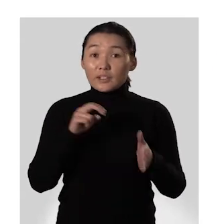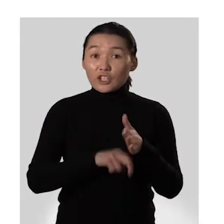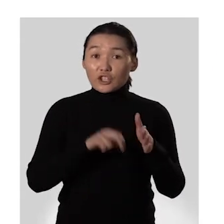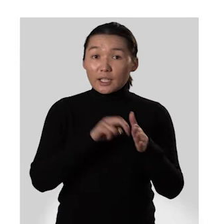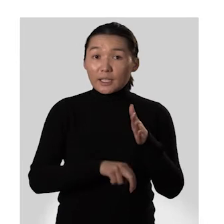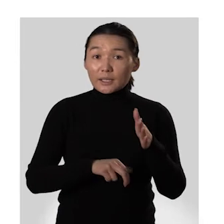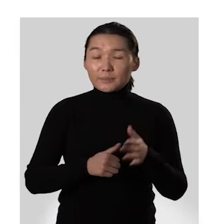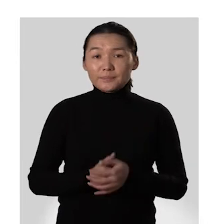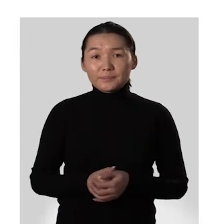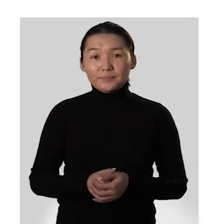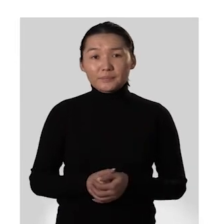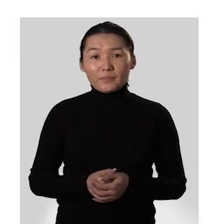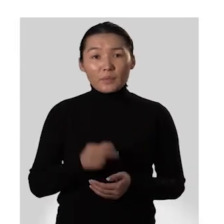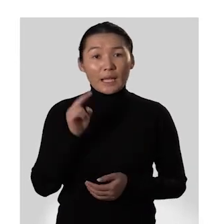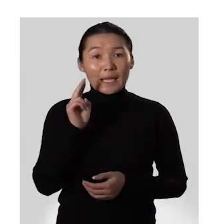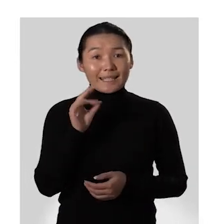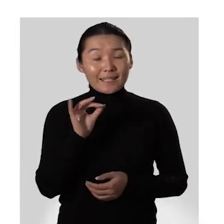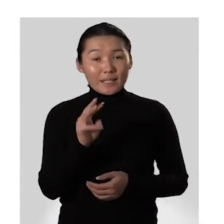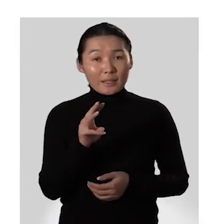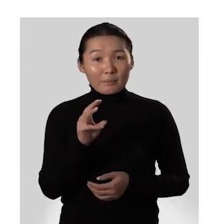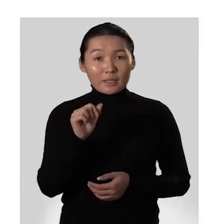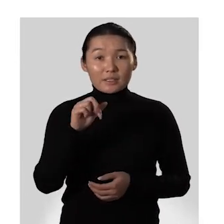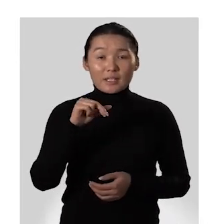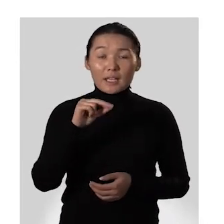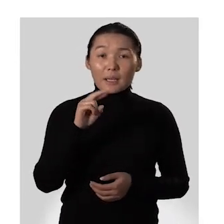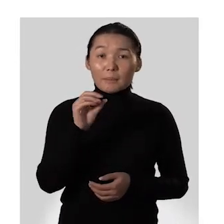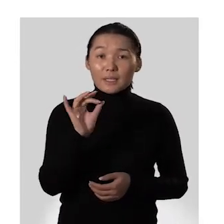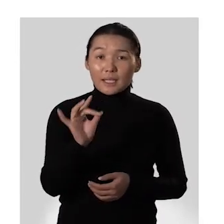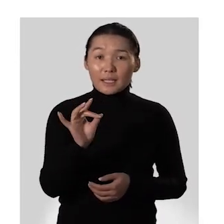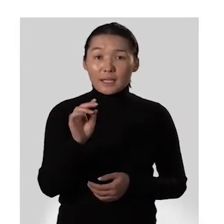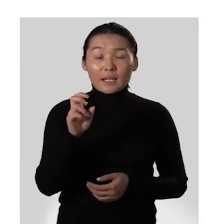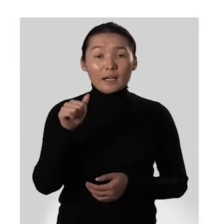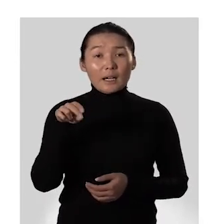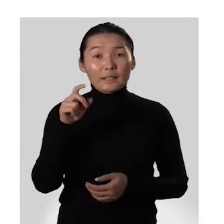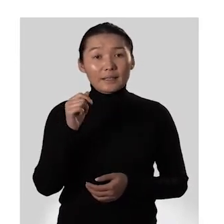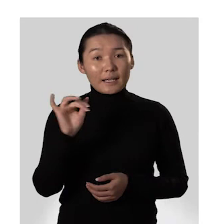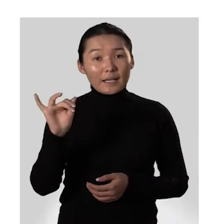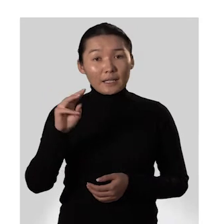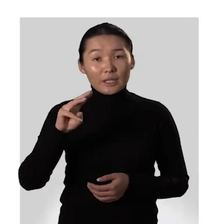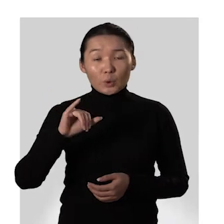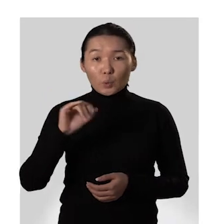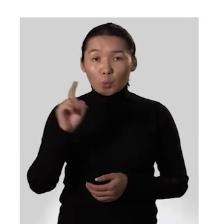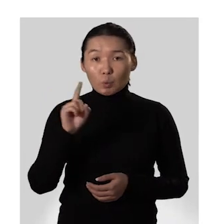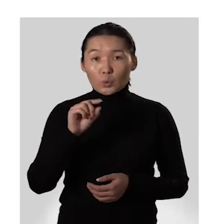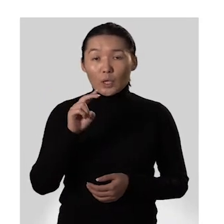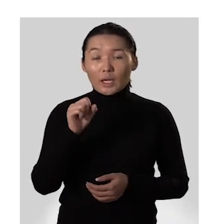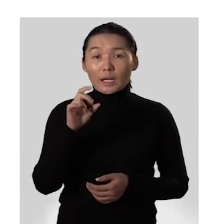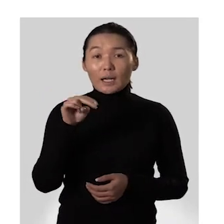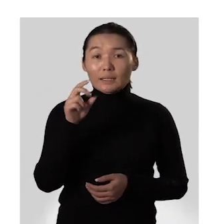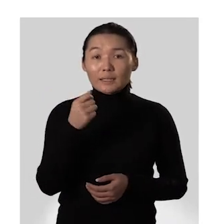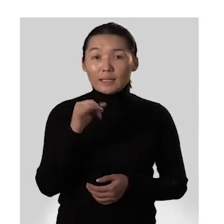Текшергиле. Ким? Саяпкер. Кандай? Түз.